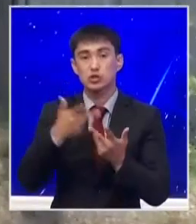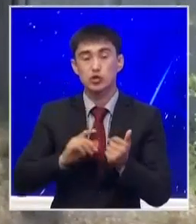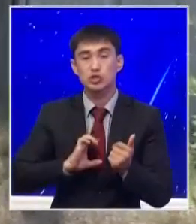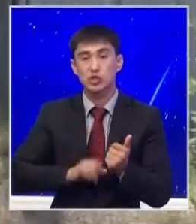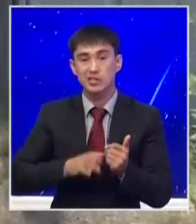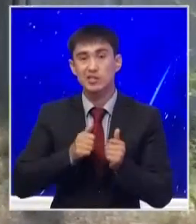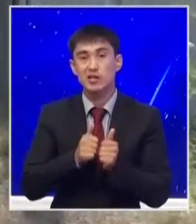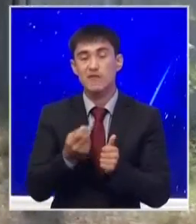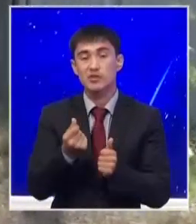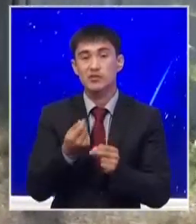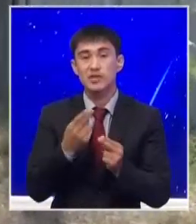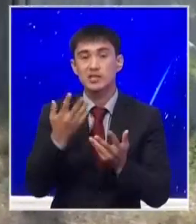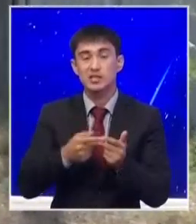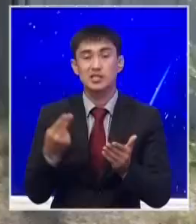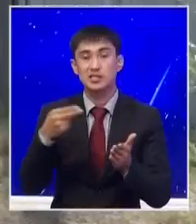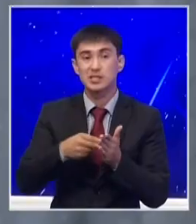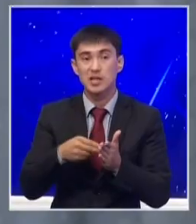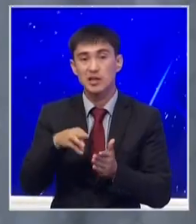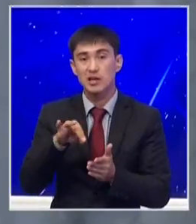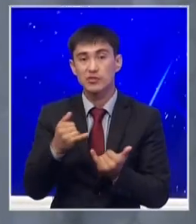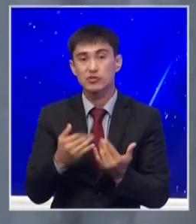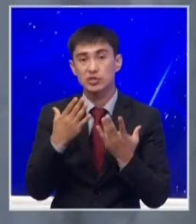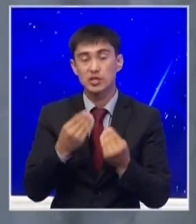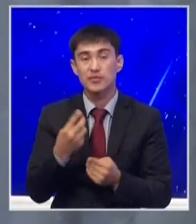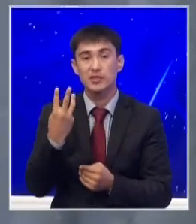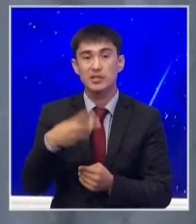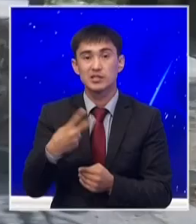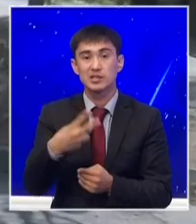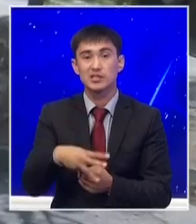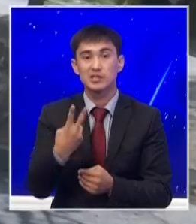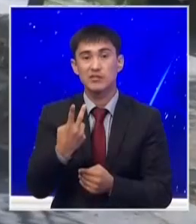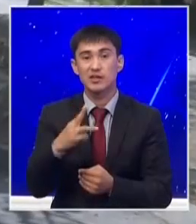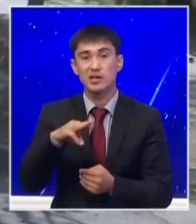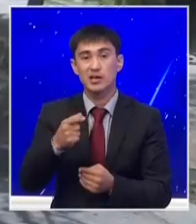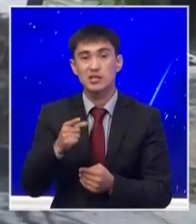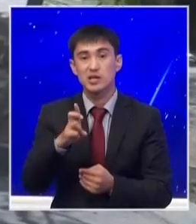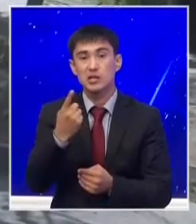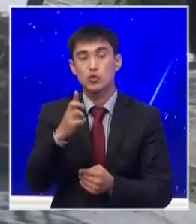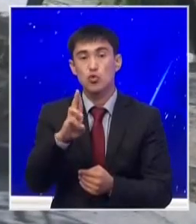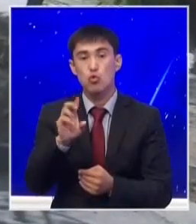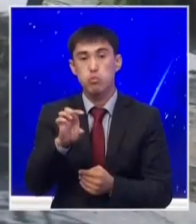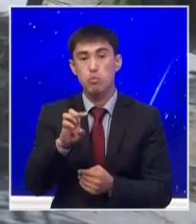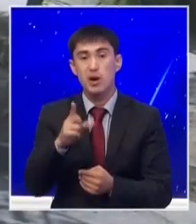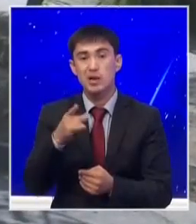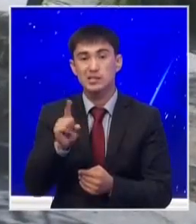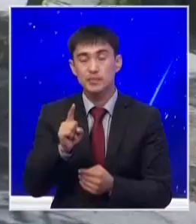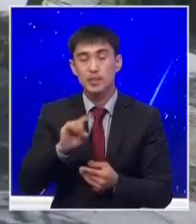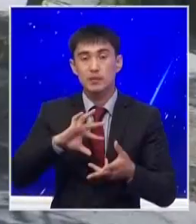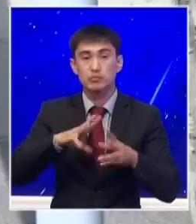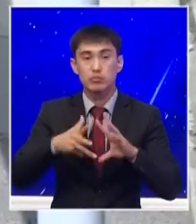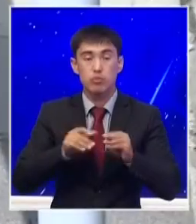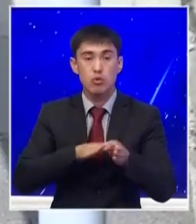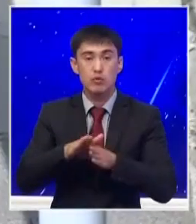частных инвесторов. Средняя цена на тариф на сегодняшний день составляет 32 тенге за кубический метр газа. Предполагается, что в результате